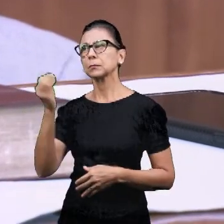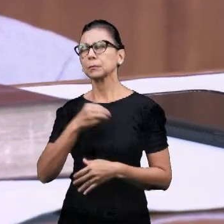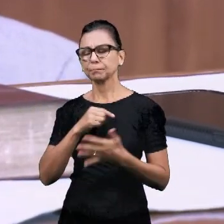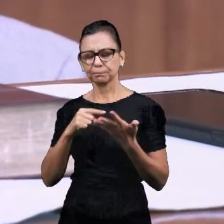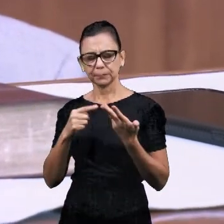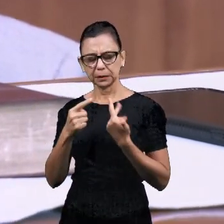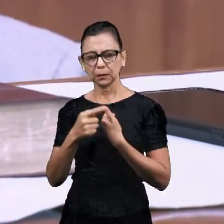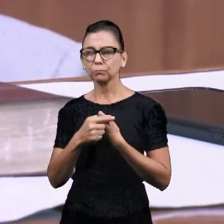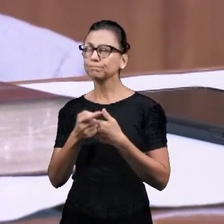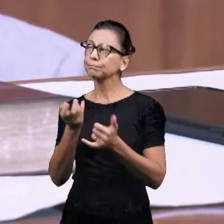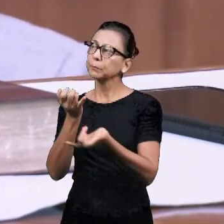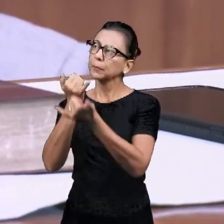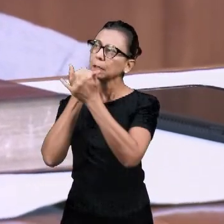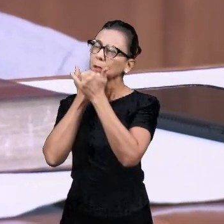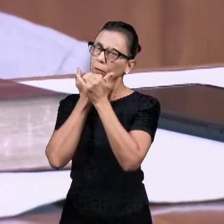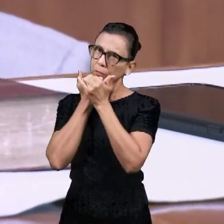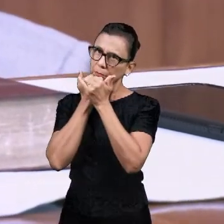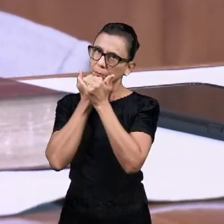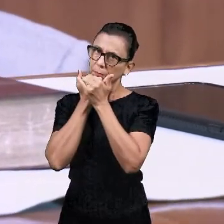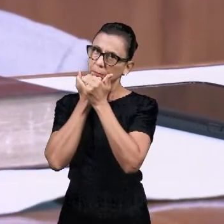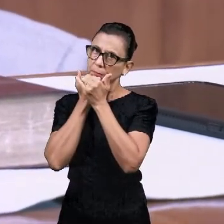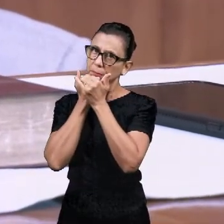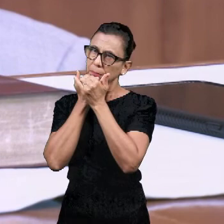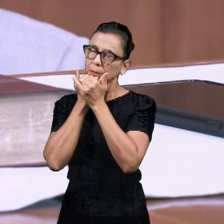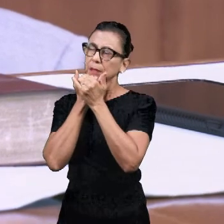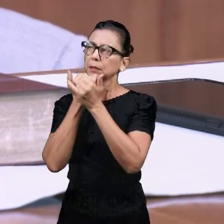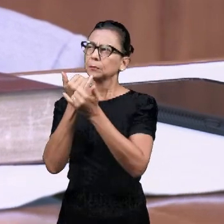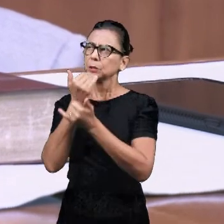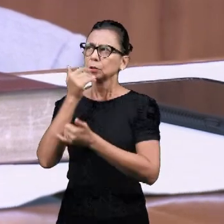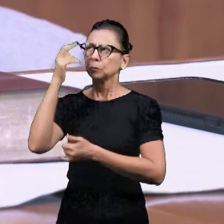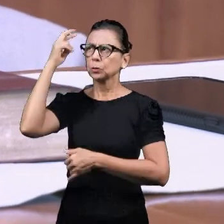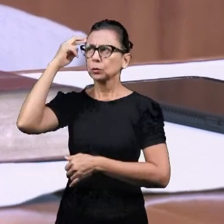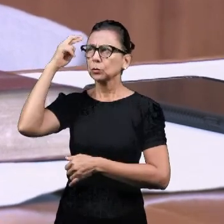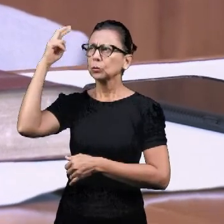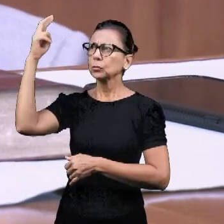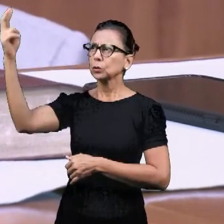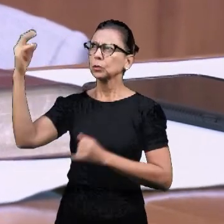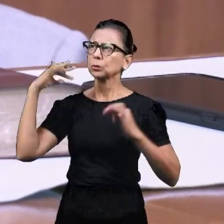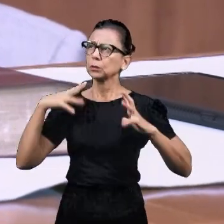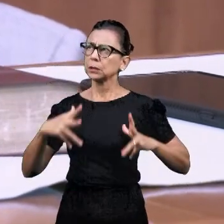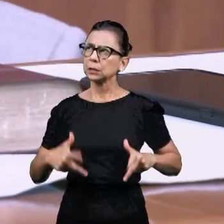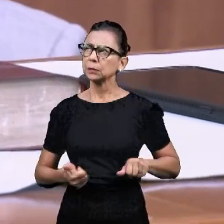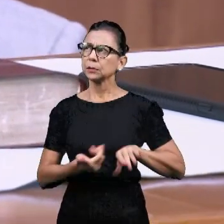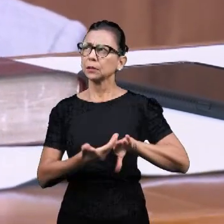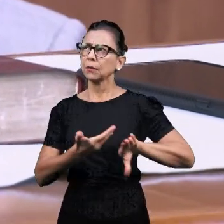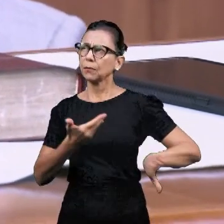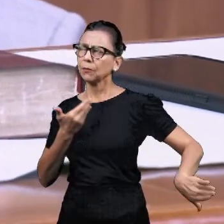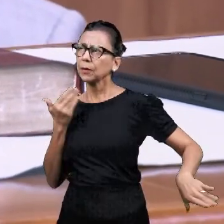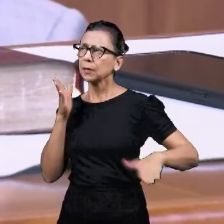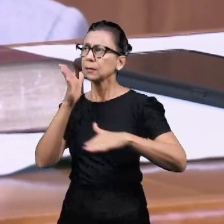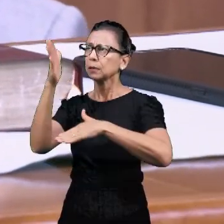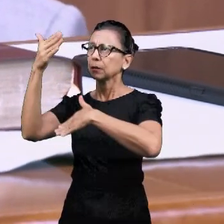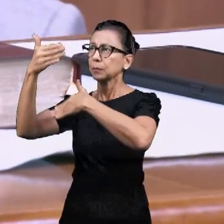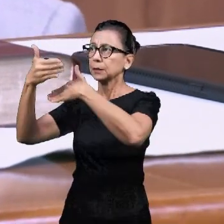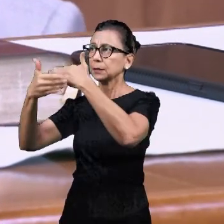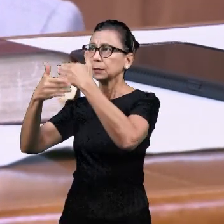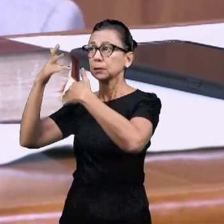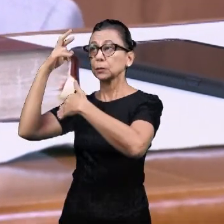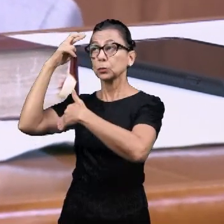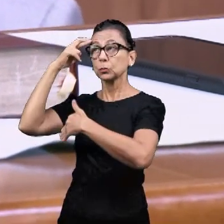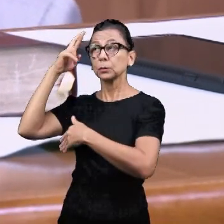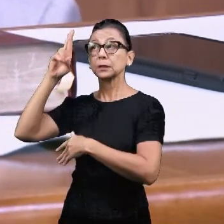de nos péchés et ainsi, Seigneur, la condition d'être dans ta présence devant toi, Seigneur,